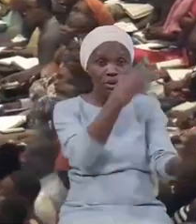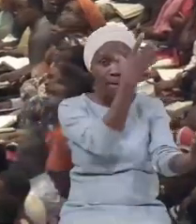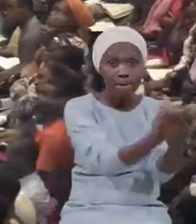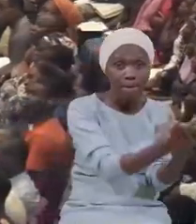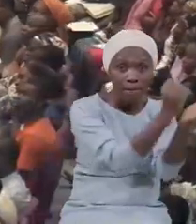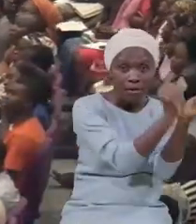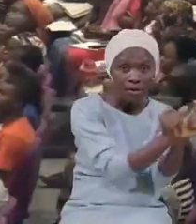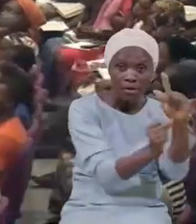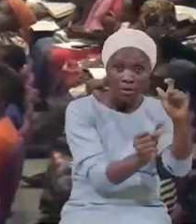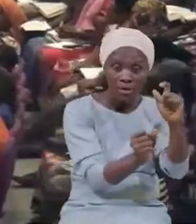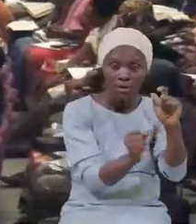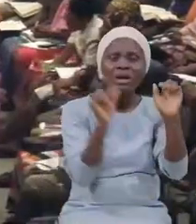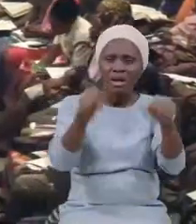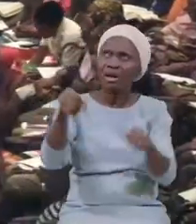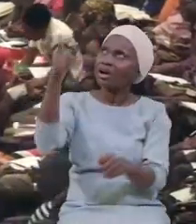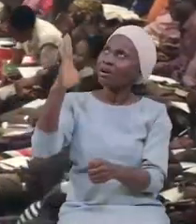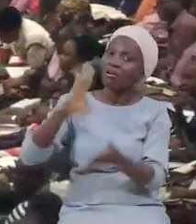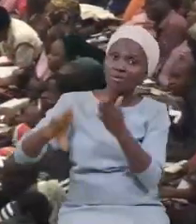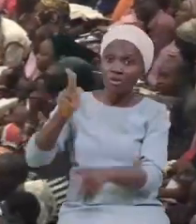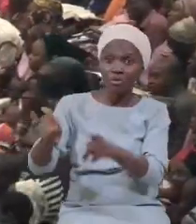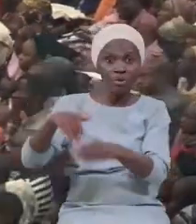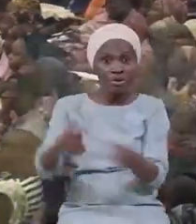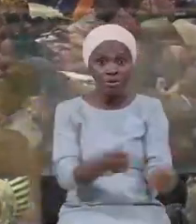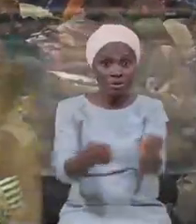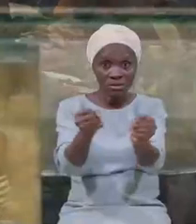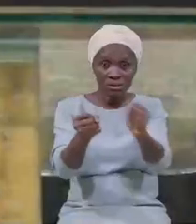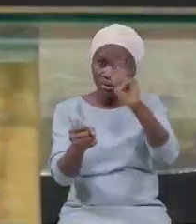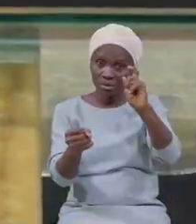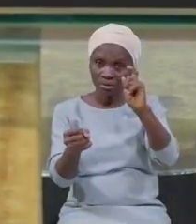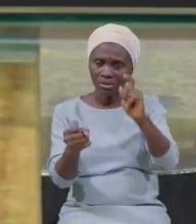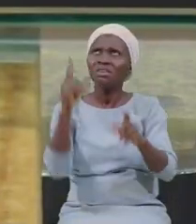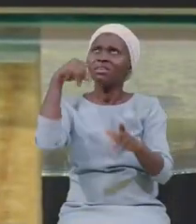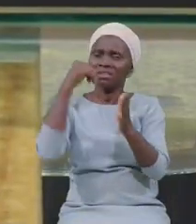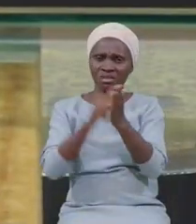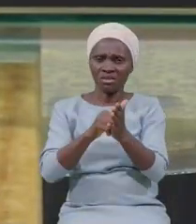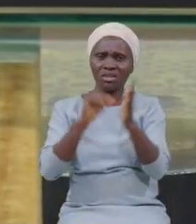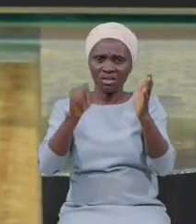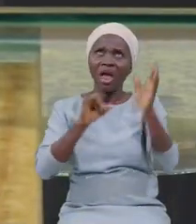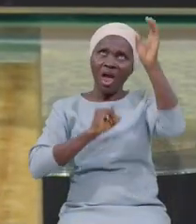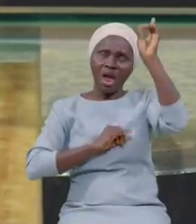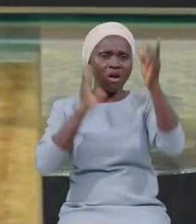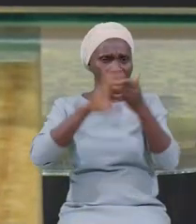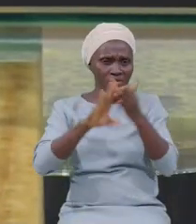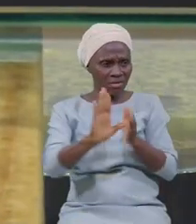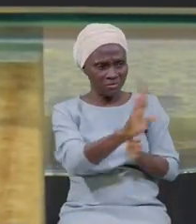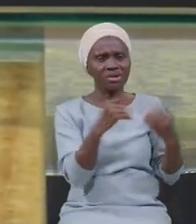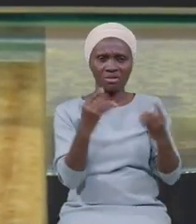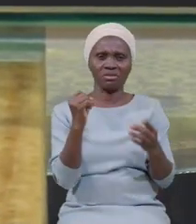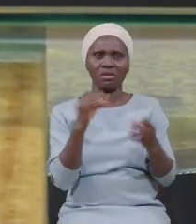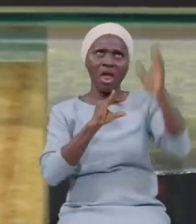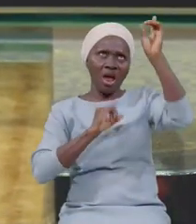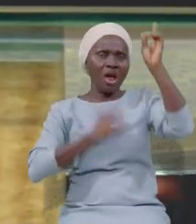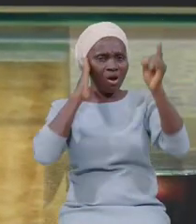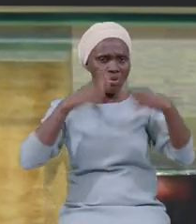prisonniers? Dieu peut-il pardonner aux gens de rue? Et que je lui pardonnerai son péché et